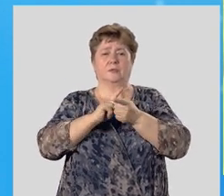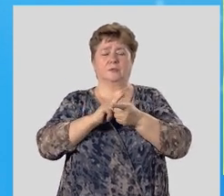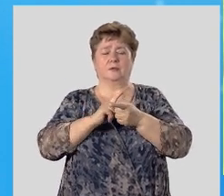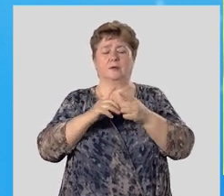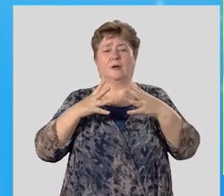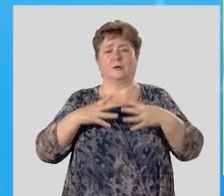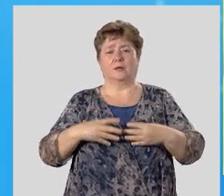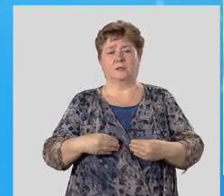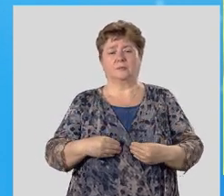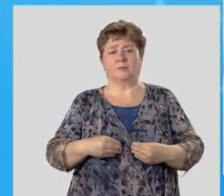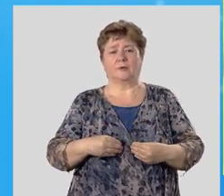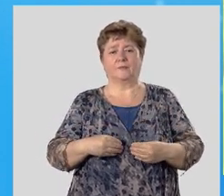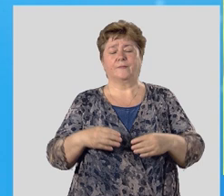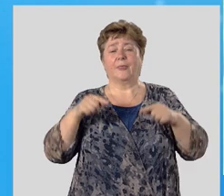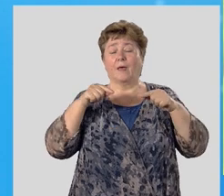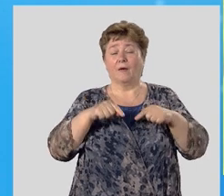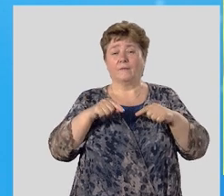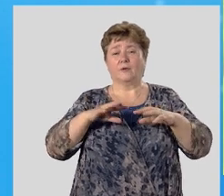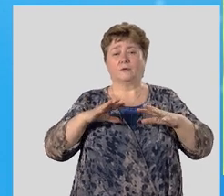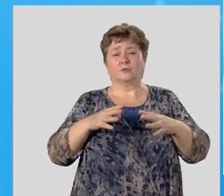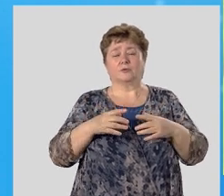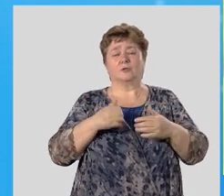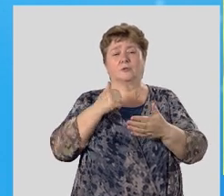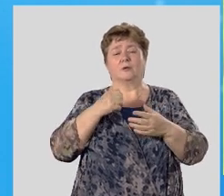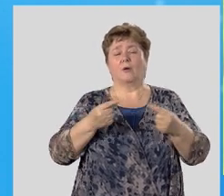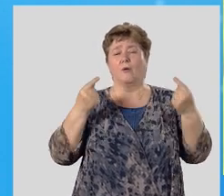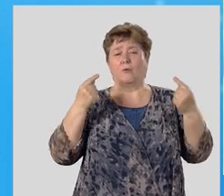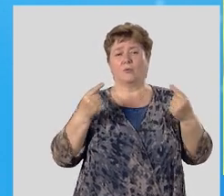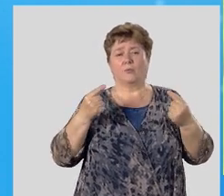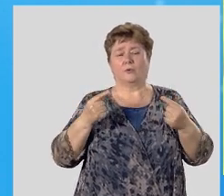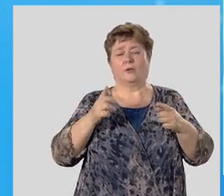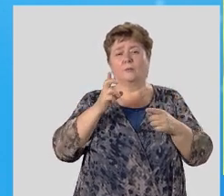преобразуемыми организмами. В ней происходят глобальные